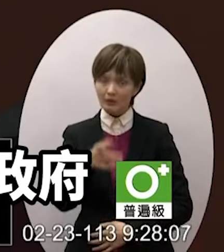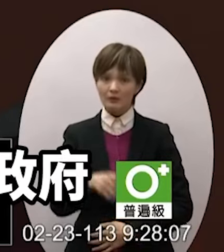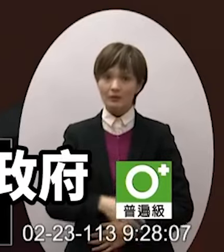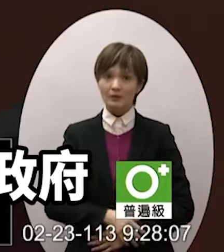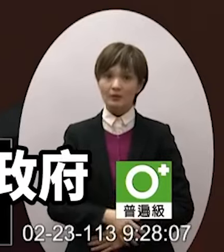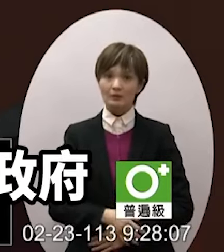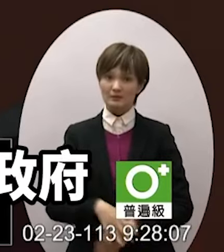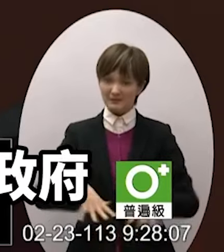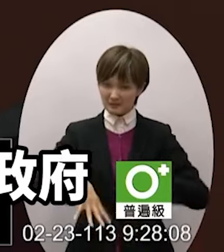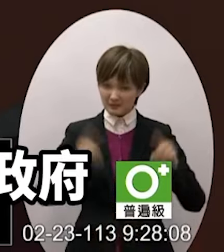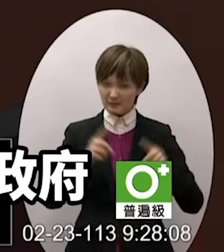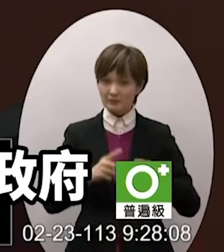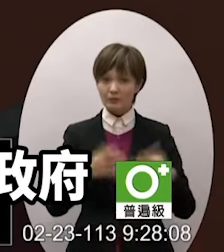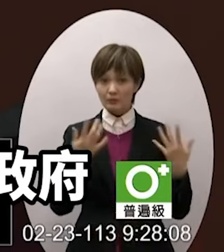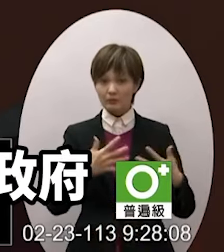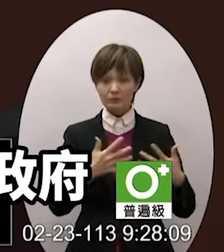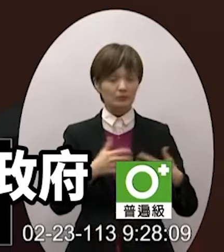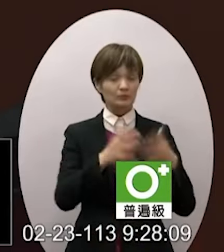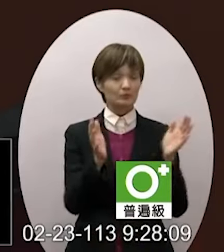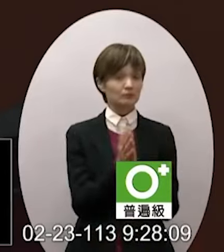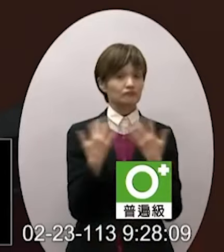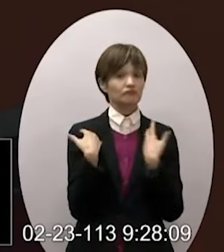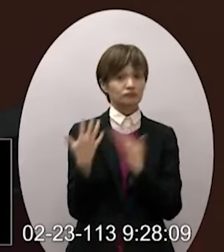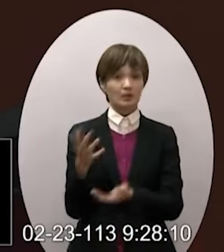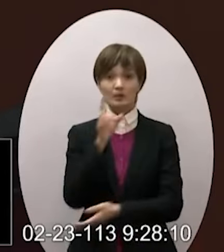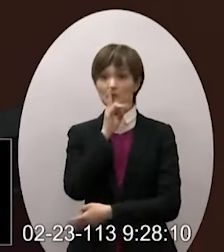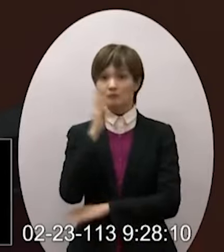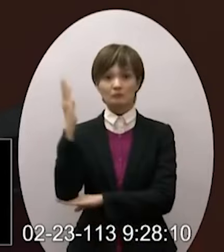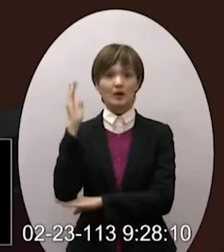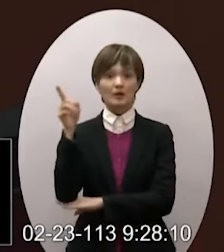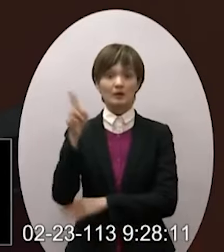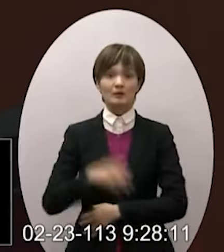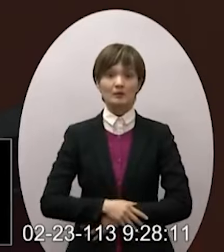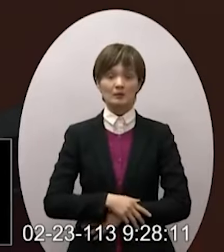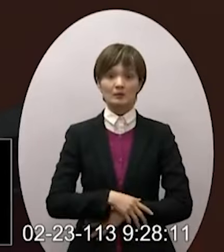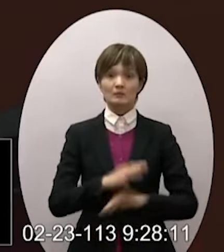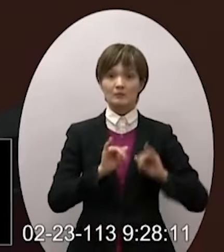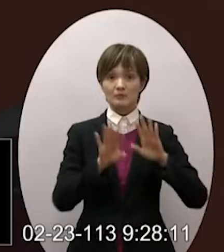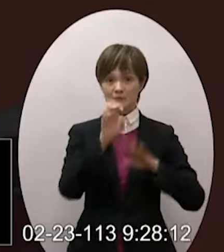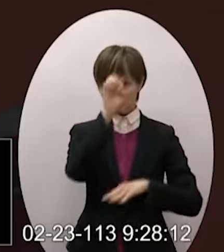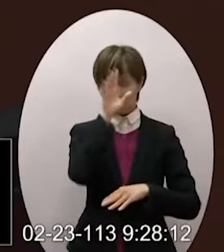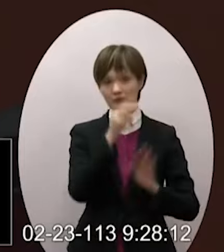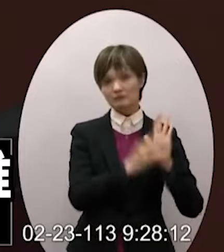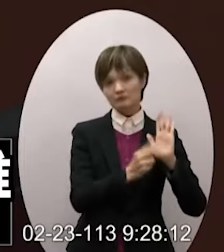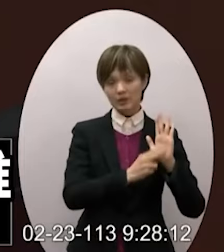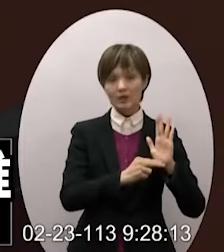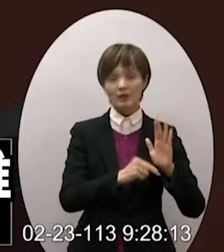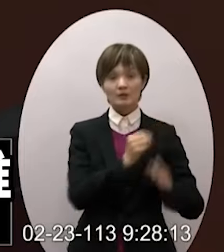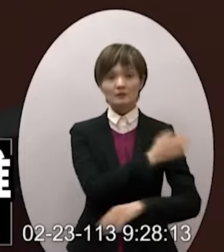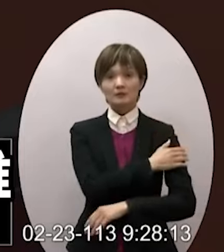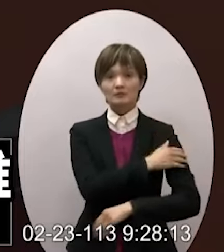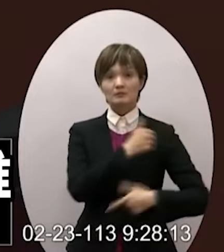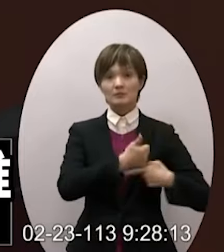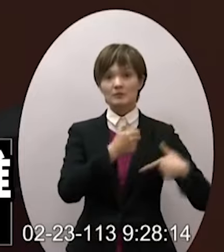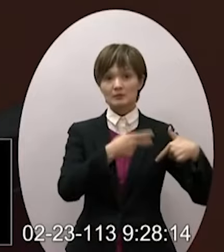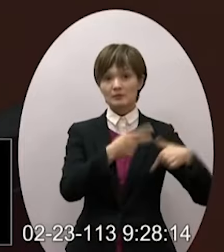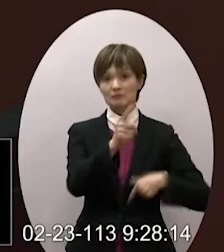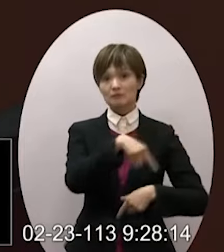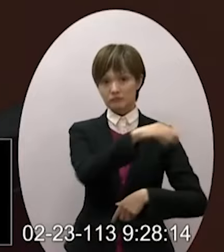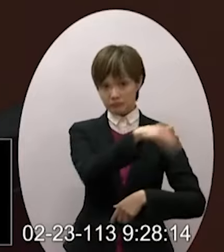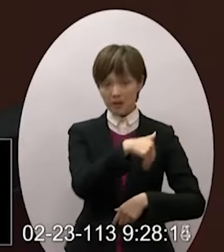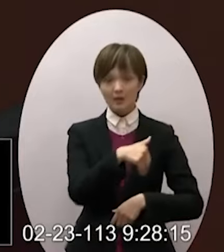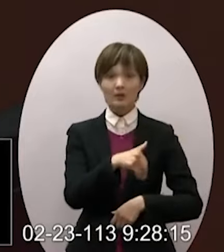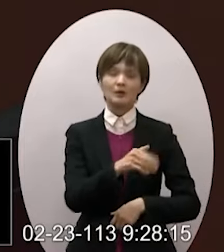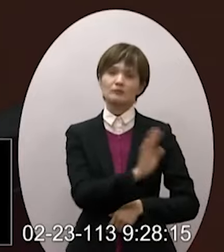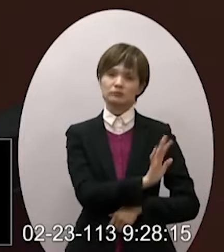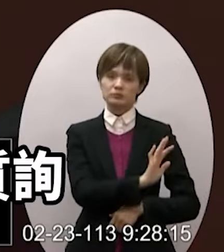一直把问题全部推给台中市政府？民进党说叫陈建仁来，不如叫卢秀燕来。那你自己在这边写一大堆，说你要做